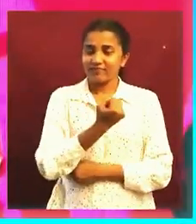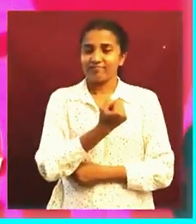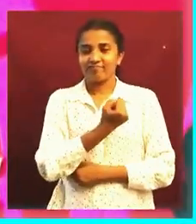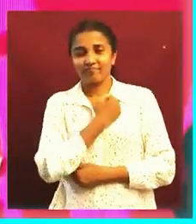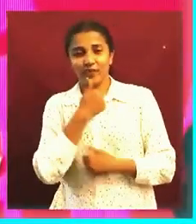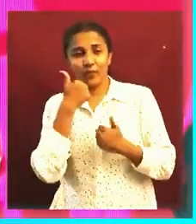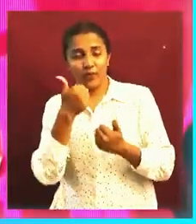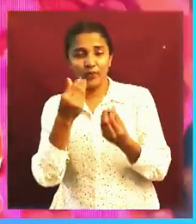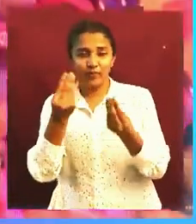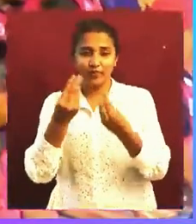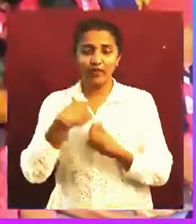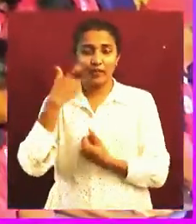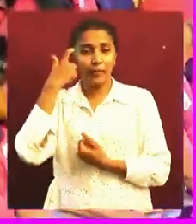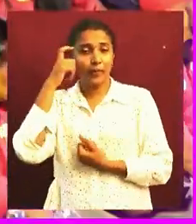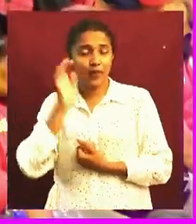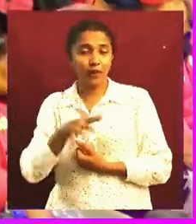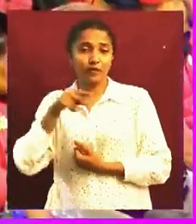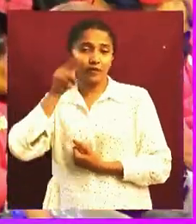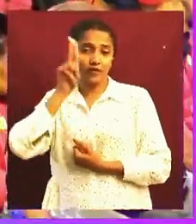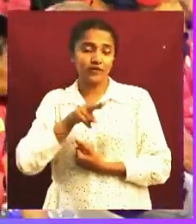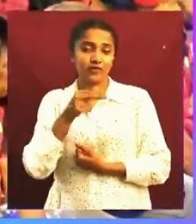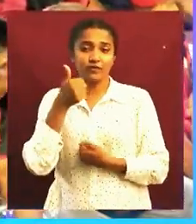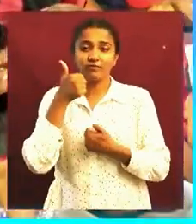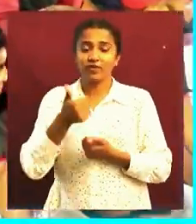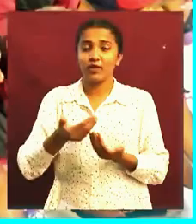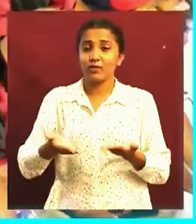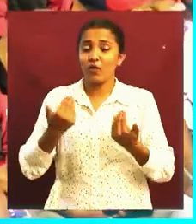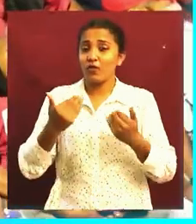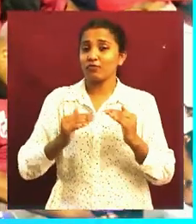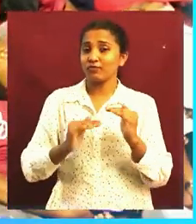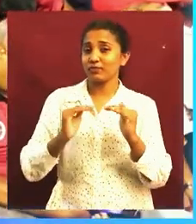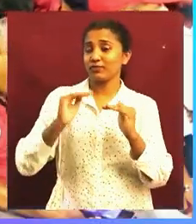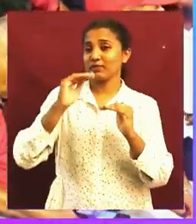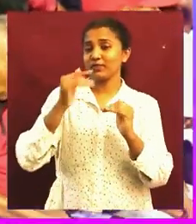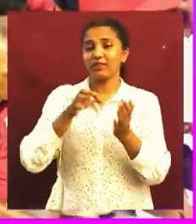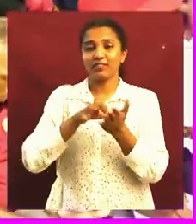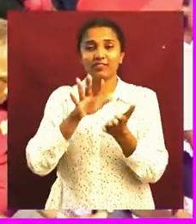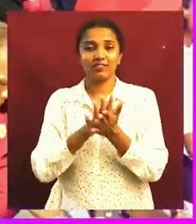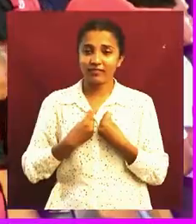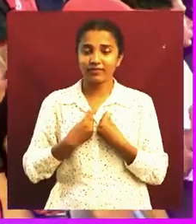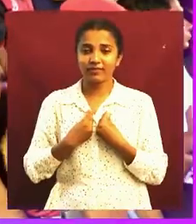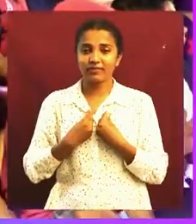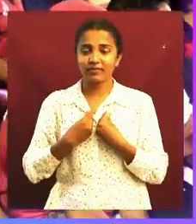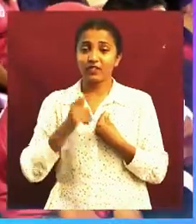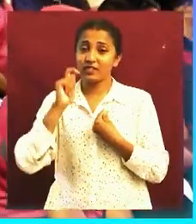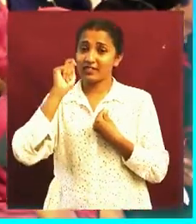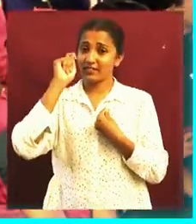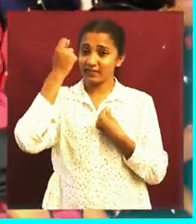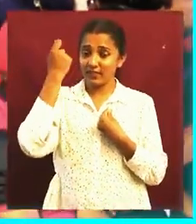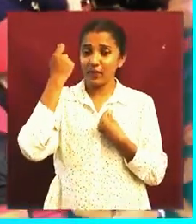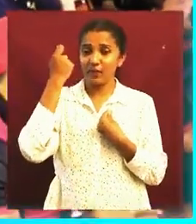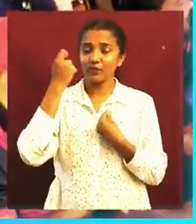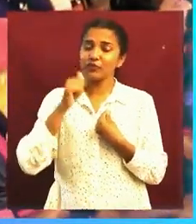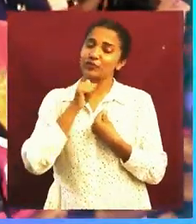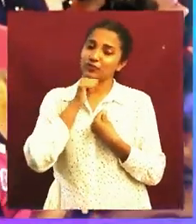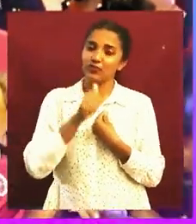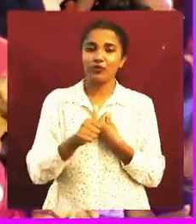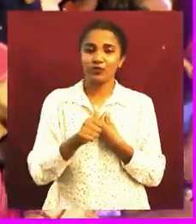දෙනවා, බලාපොරොත්තු විශ්වාසය තව තවත් වැඩි කරනවා, තහවුරු කරනවා. ජයග්‍රහණය